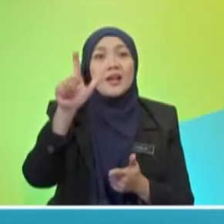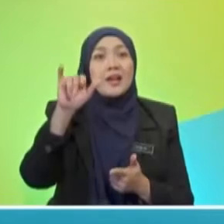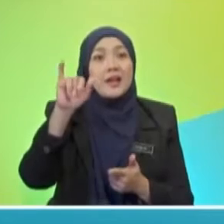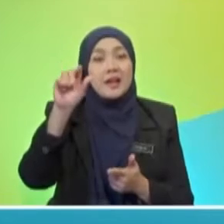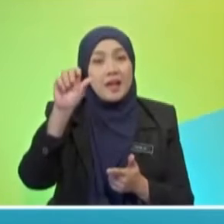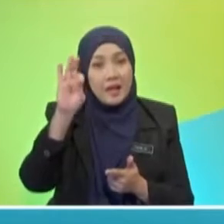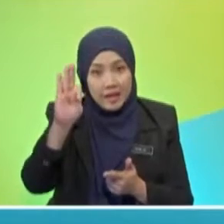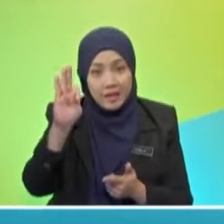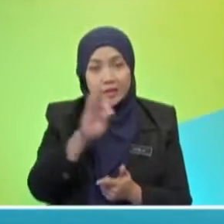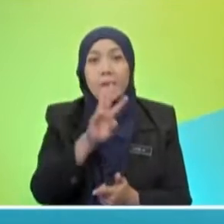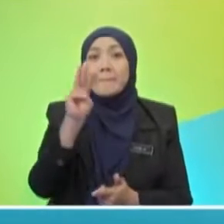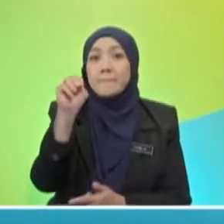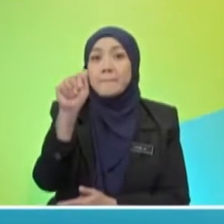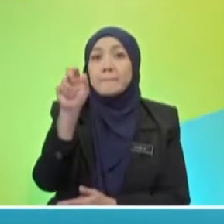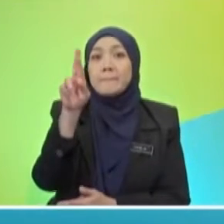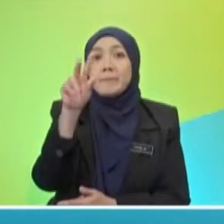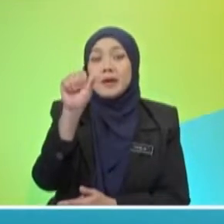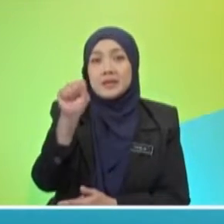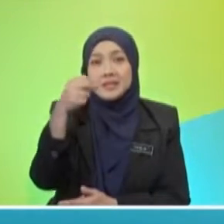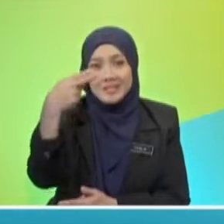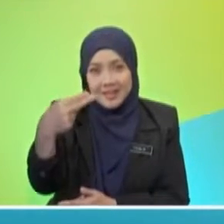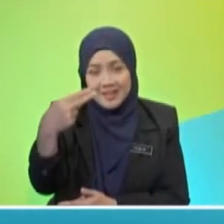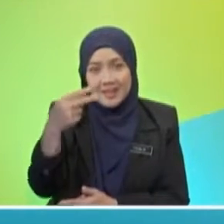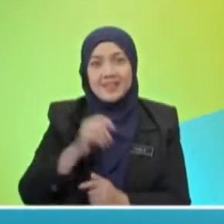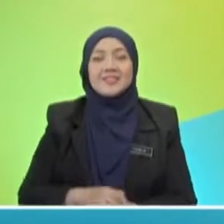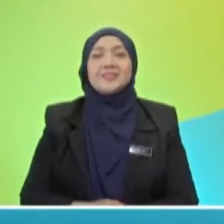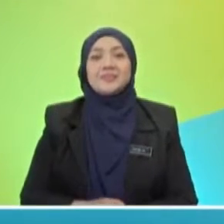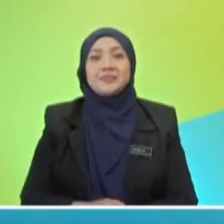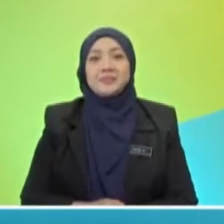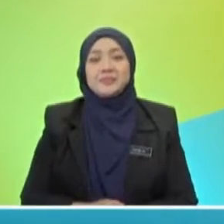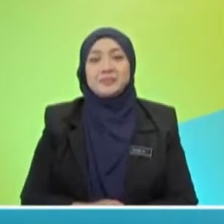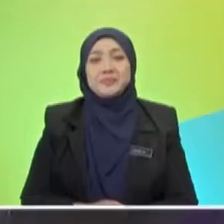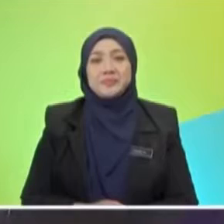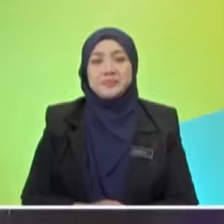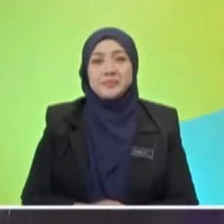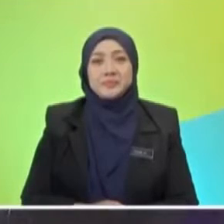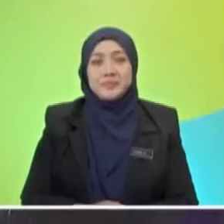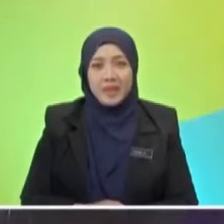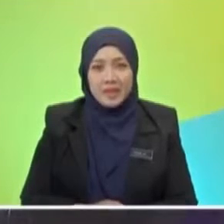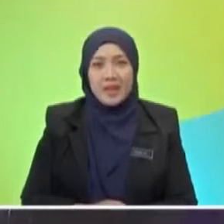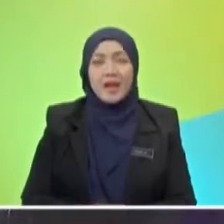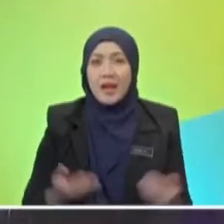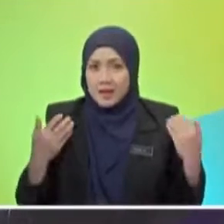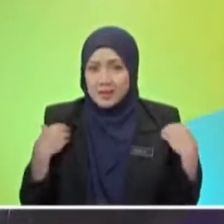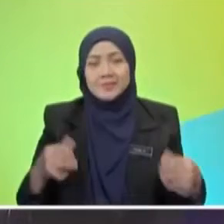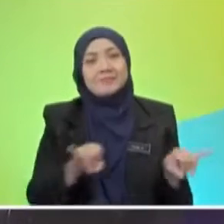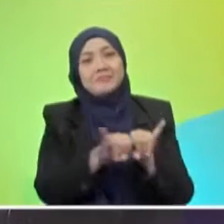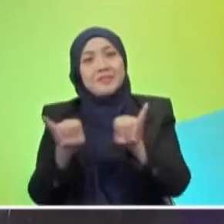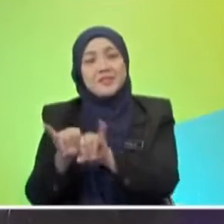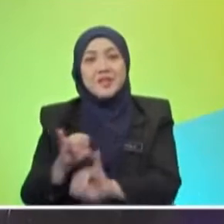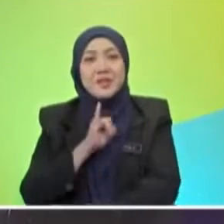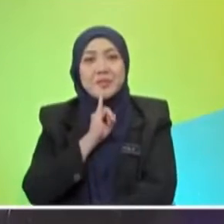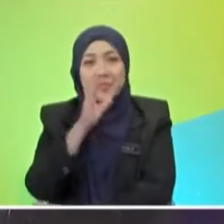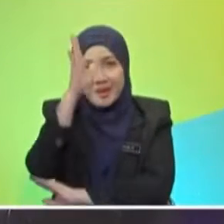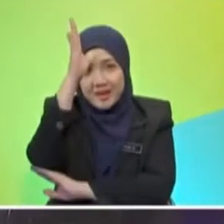Masya. Baiklah, salam perkenalan buat semuanya. Dan tak lupa juga kepada ibu bapa atau penjaga yang berada di sebelah mereka.